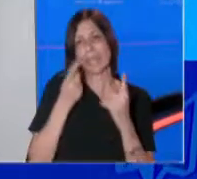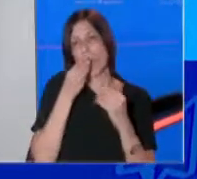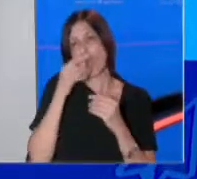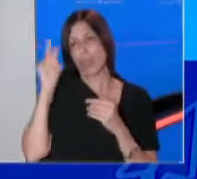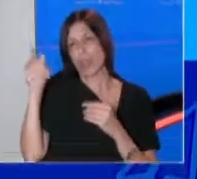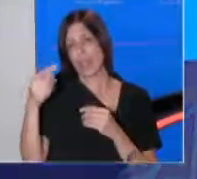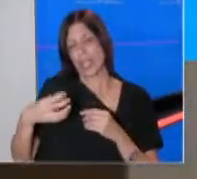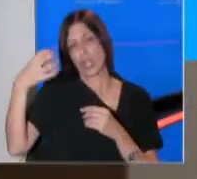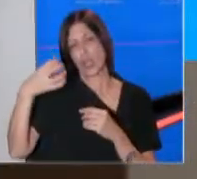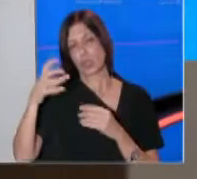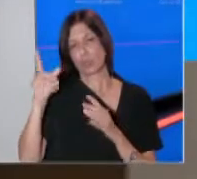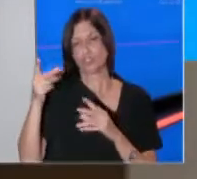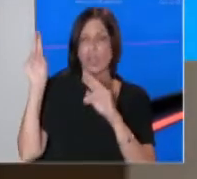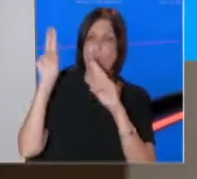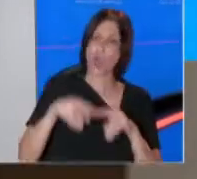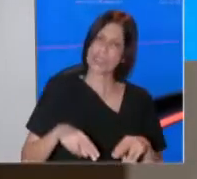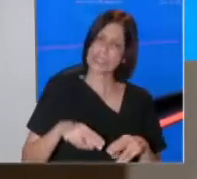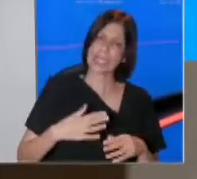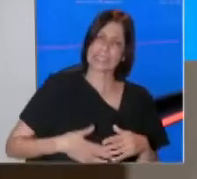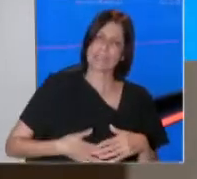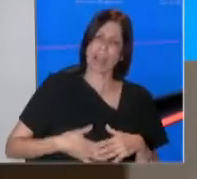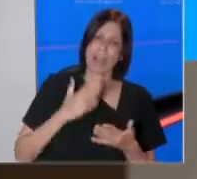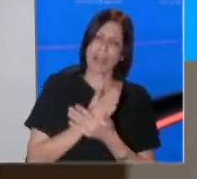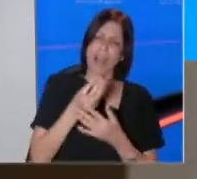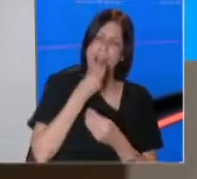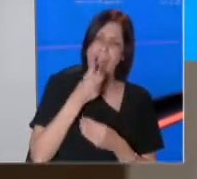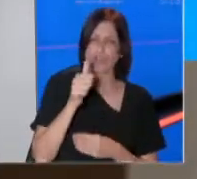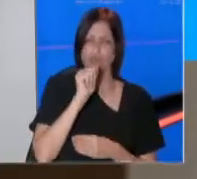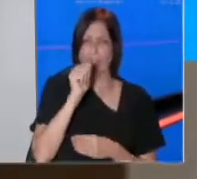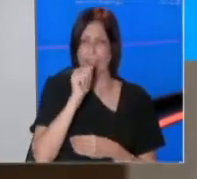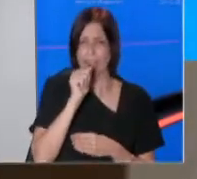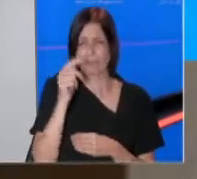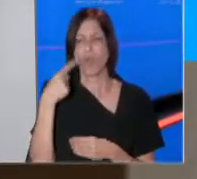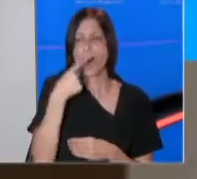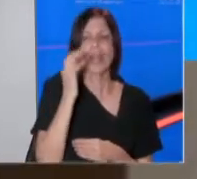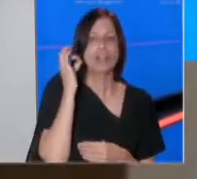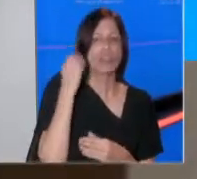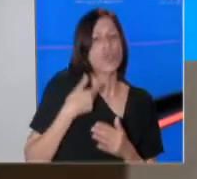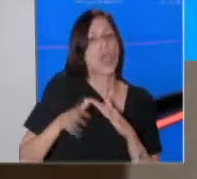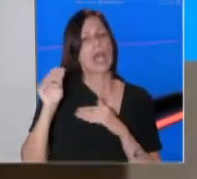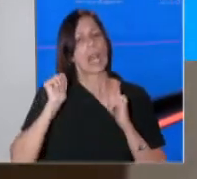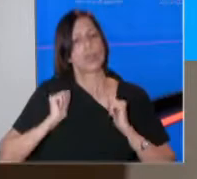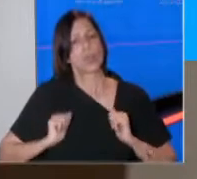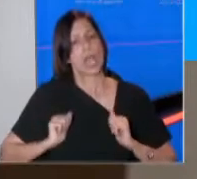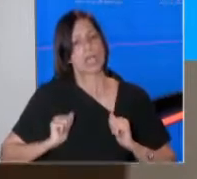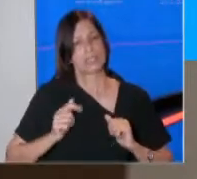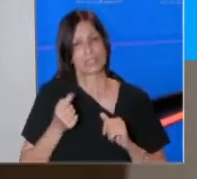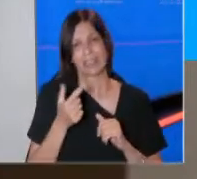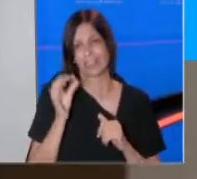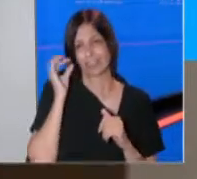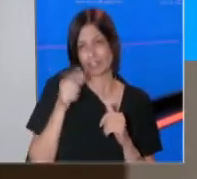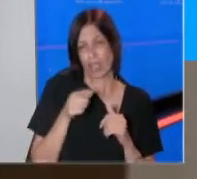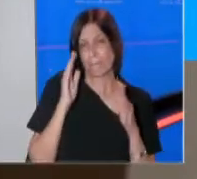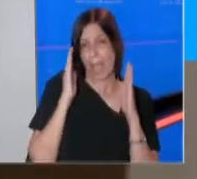שם בקידוש וחוזר, לא יודעת אם לגמרי סבר, אבל הוא אכל ושתה. ואז הוא אומר לאישה, טוב, אני הולך לנוח קצת. עכשיו, היא,